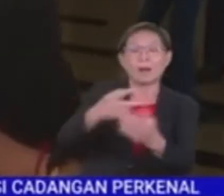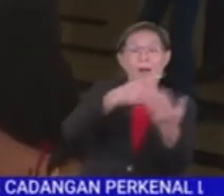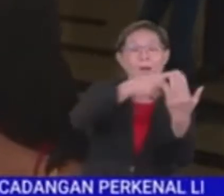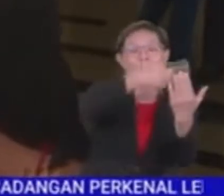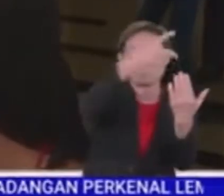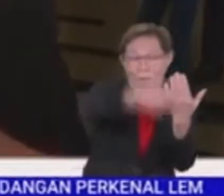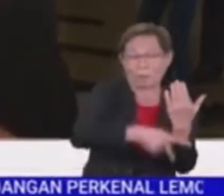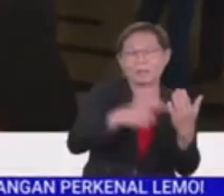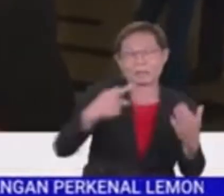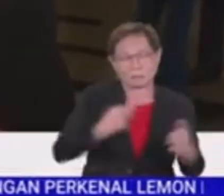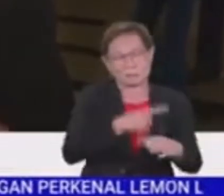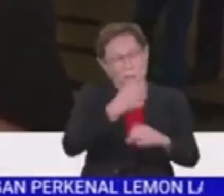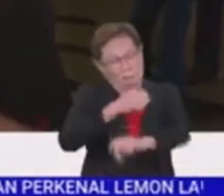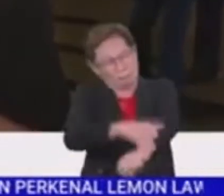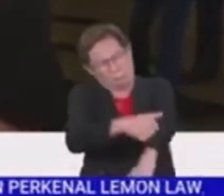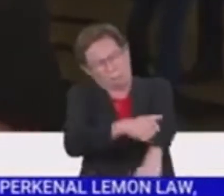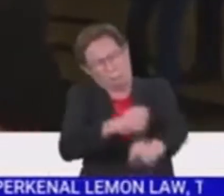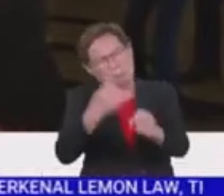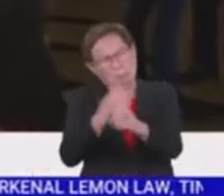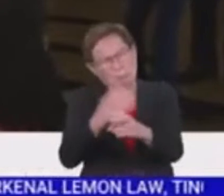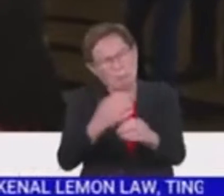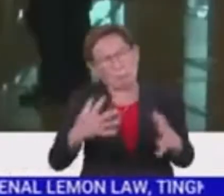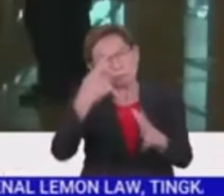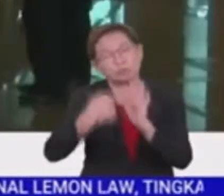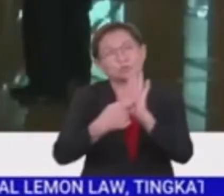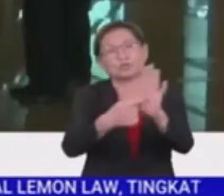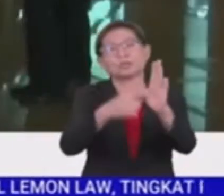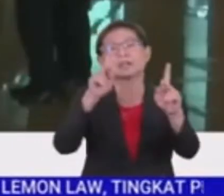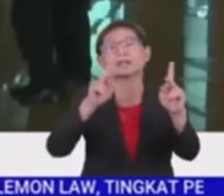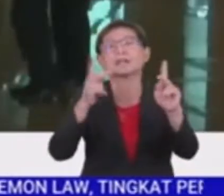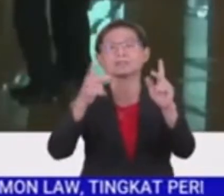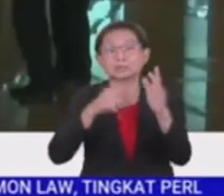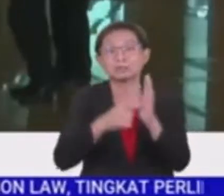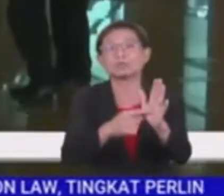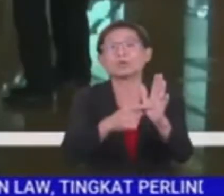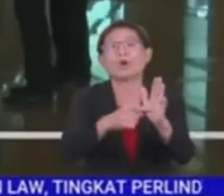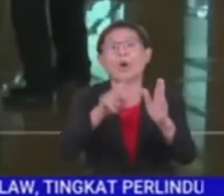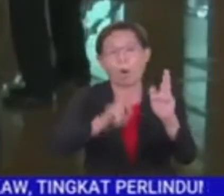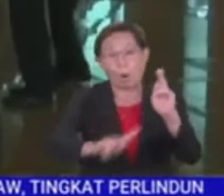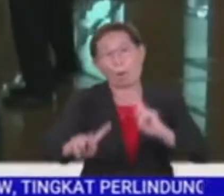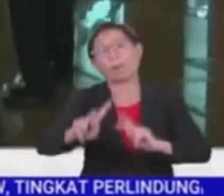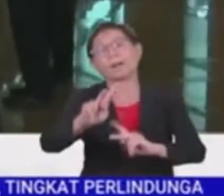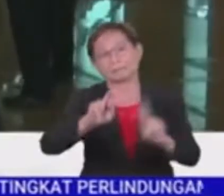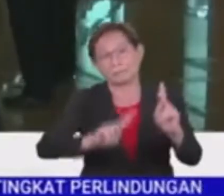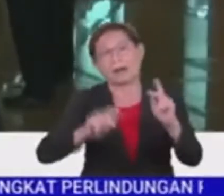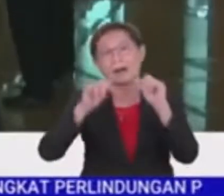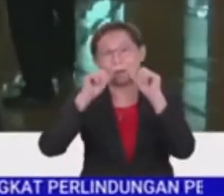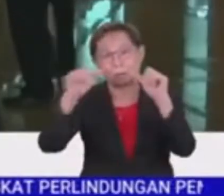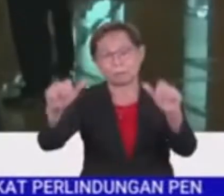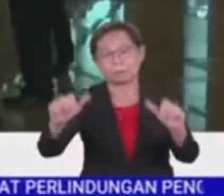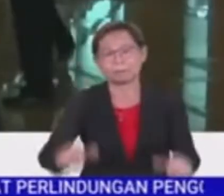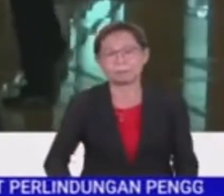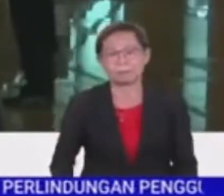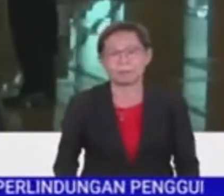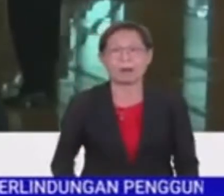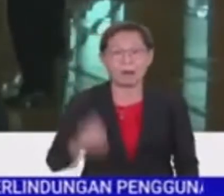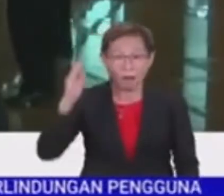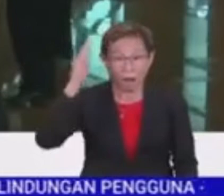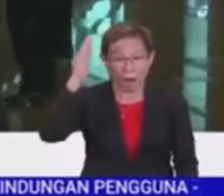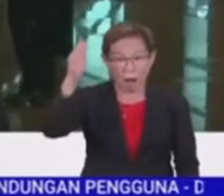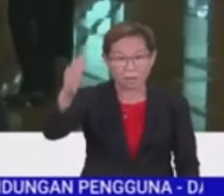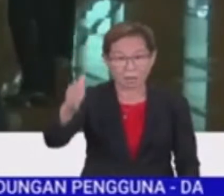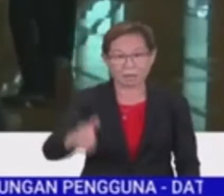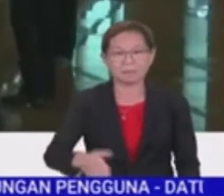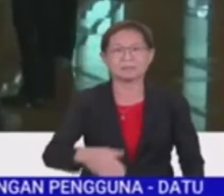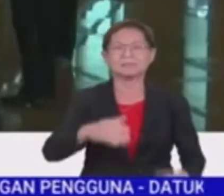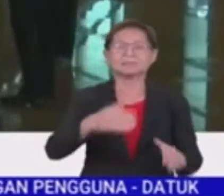lah untuk menunjukkan kepada orang awam lah. Inisiatif yang diberikan justru akan meningkatkan